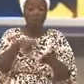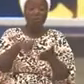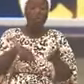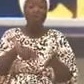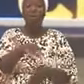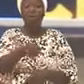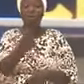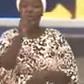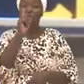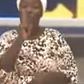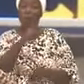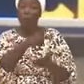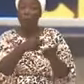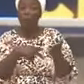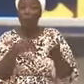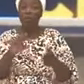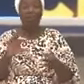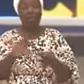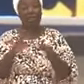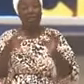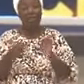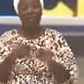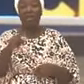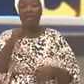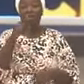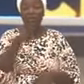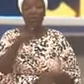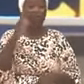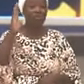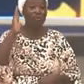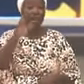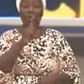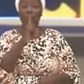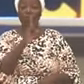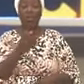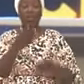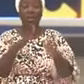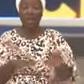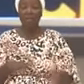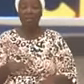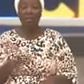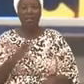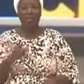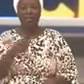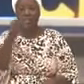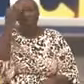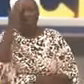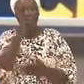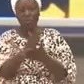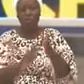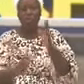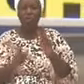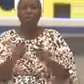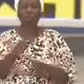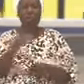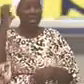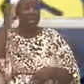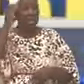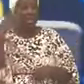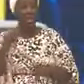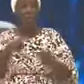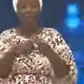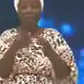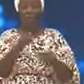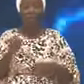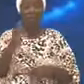de la phrase tu mourras ya des gens ils écoutent le